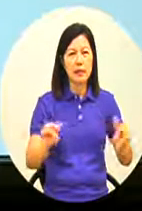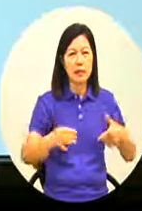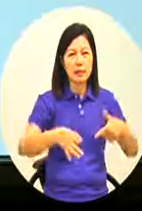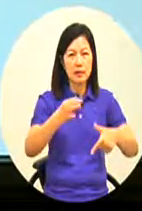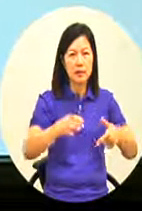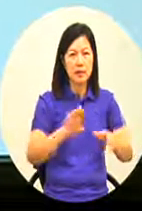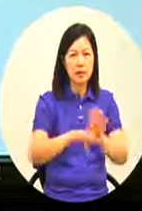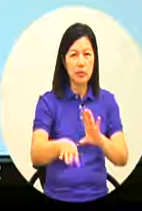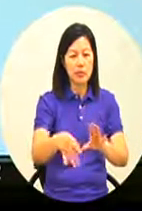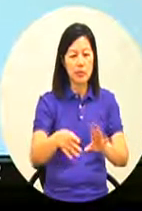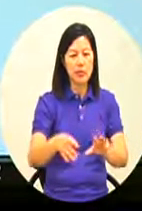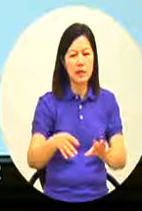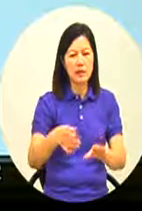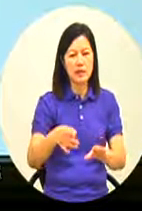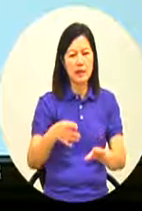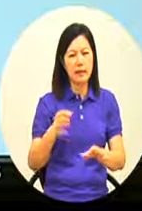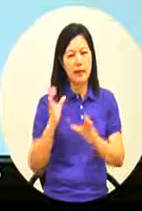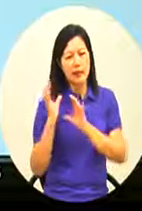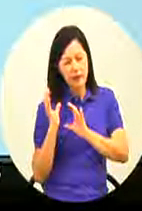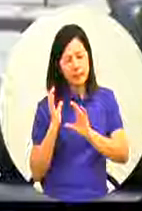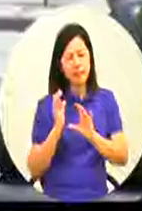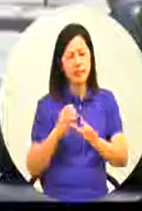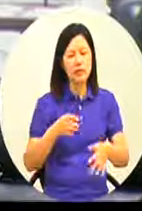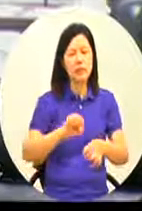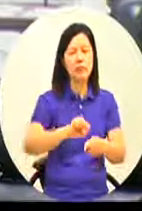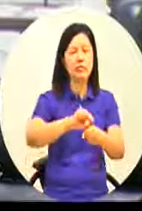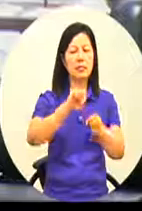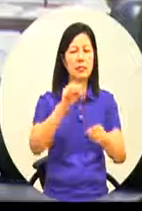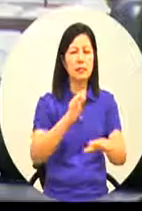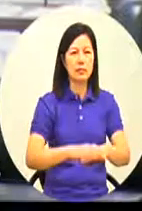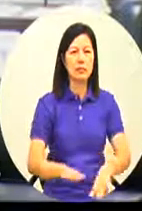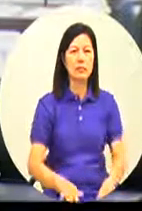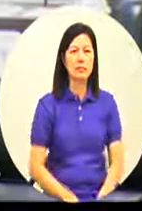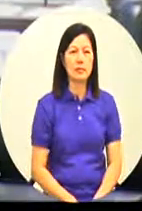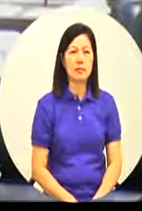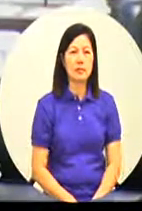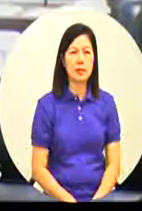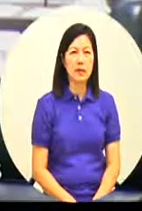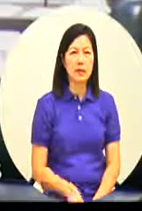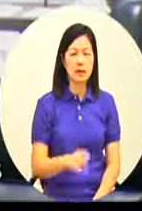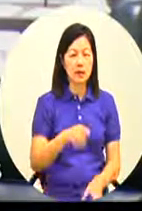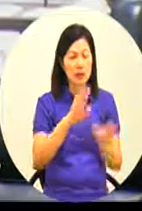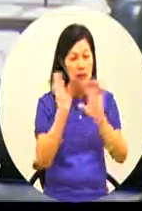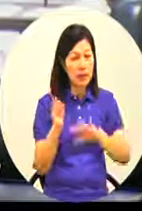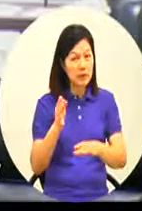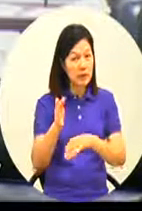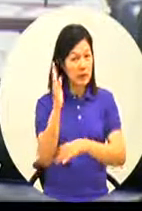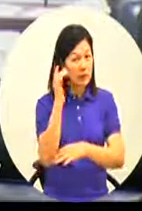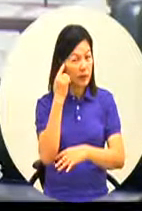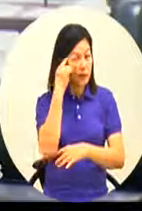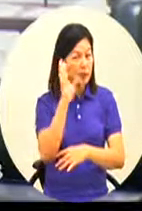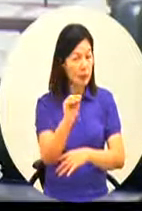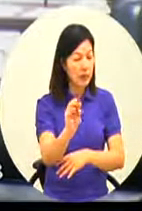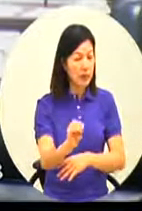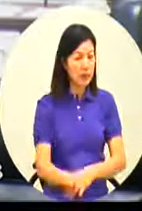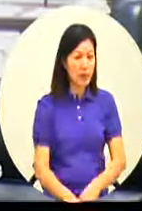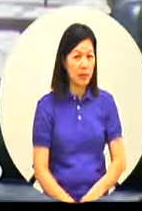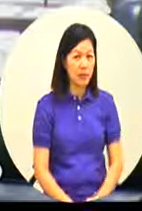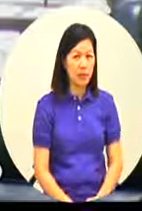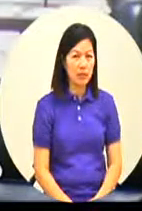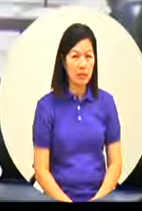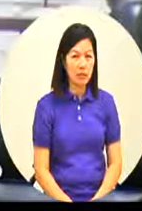雪上加霜啊！那这样子的一个状况，难道政府没有感觉到吗？政府只有感觉到，就是说